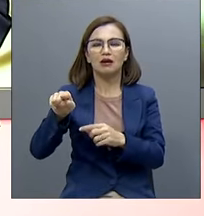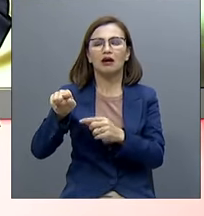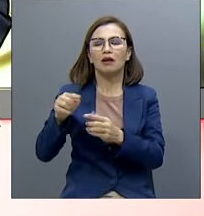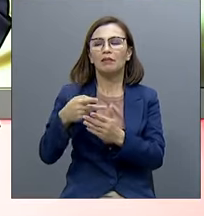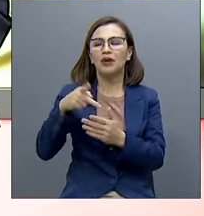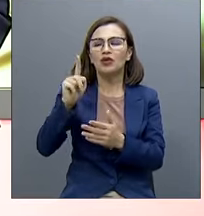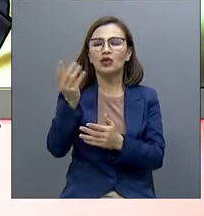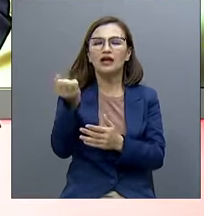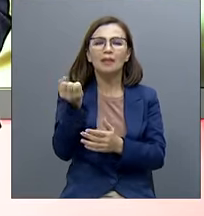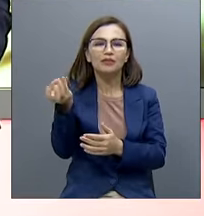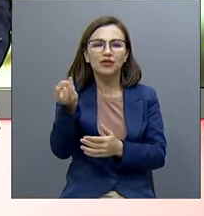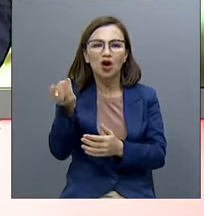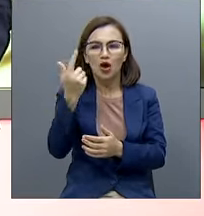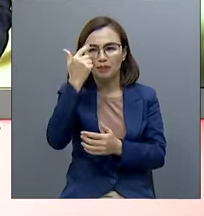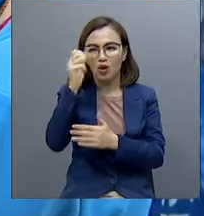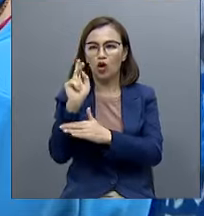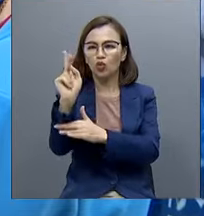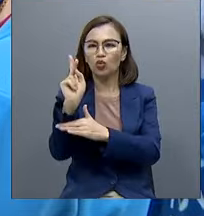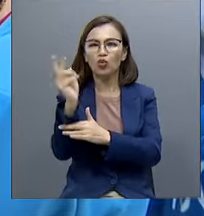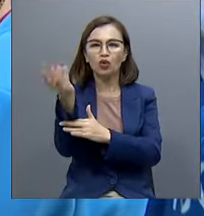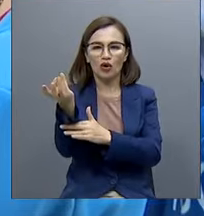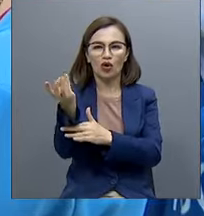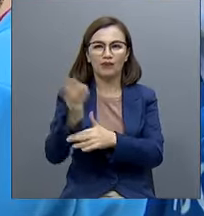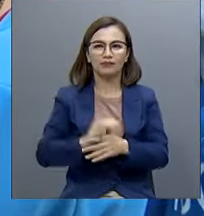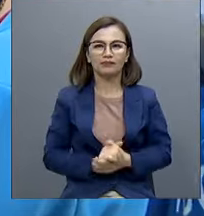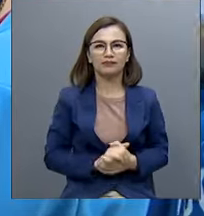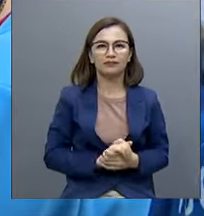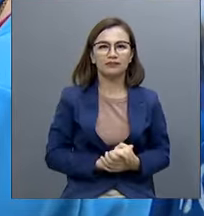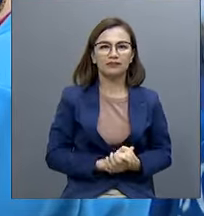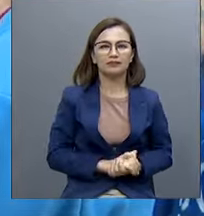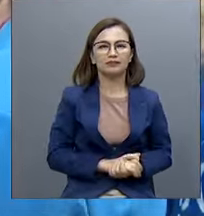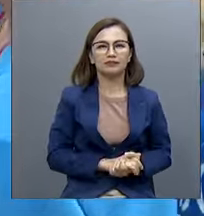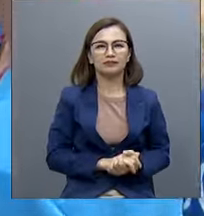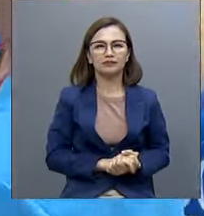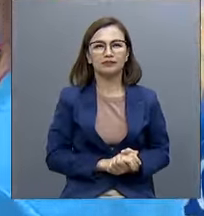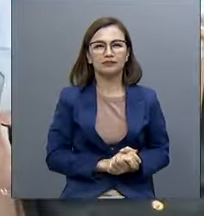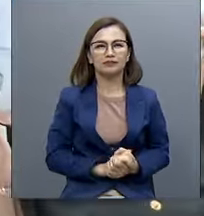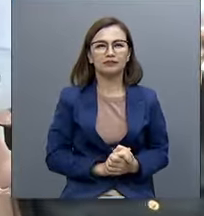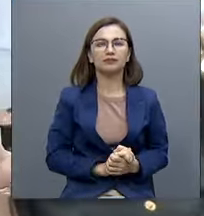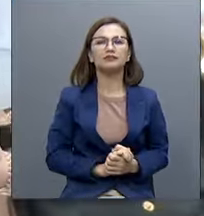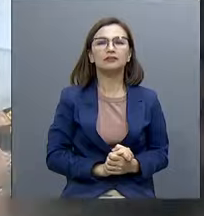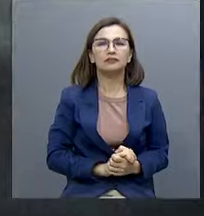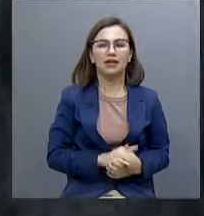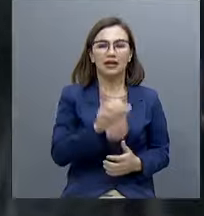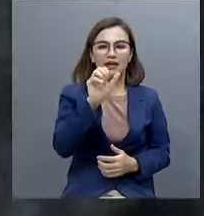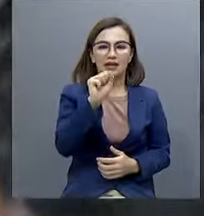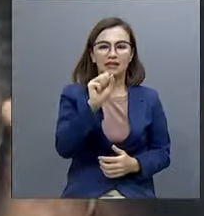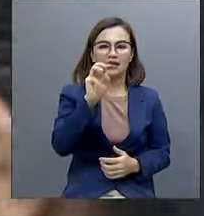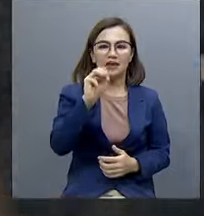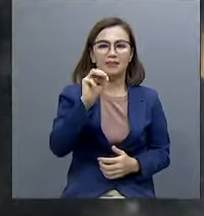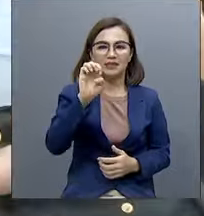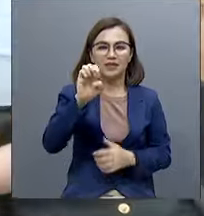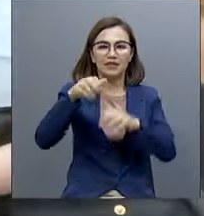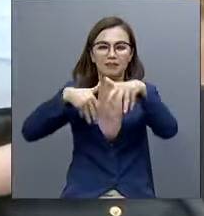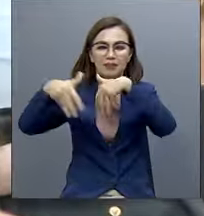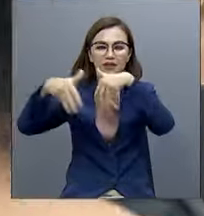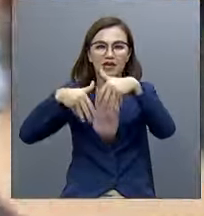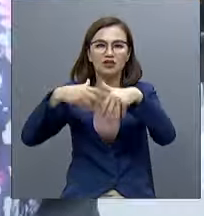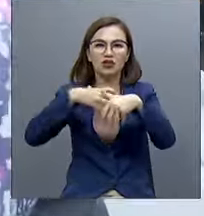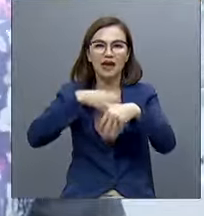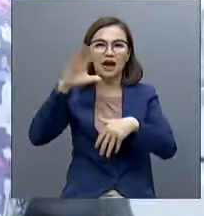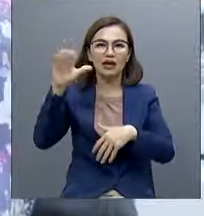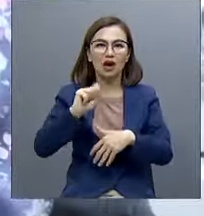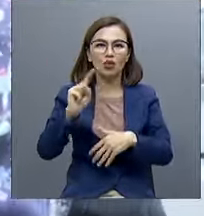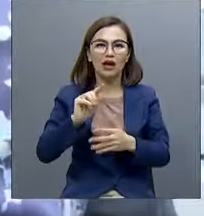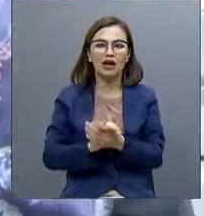เพราะว่ากลุ่มนี้กู้ไม่เยอะค่ะโดยความต้องการของกลุ่ม SMEแล้วก็ประชาชนทั่วไปนะคะคือการเข้าถึงแหล่ง